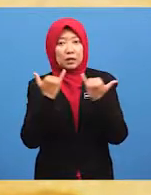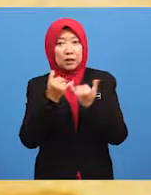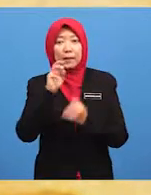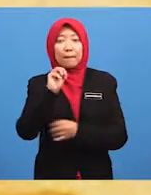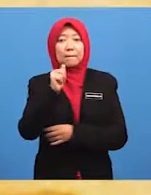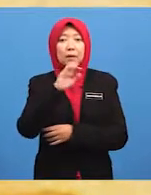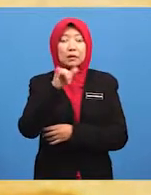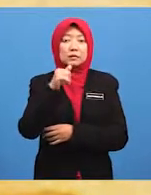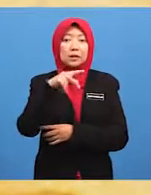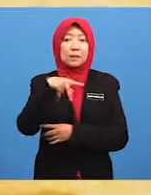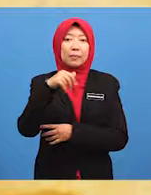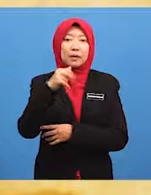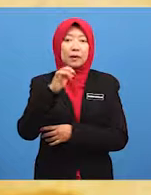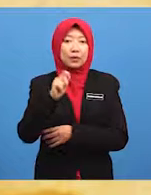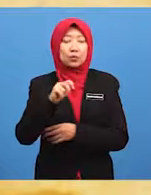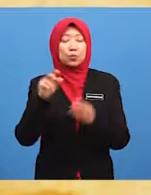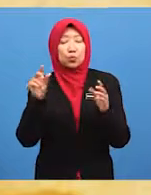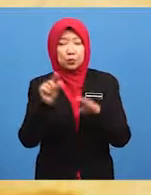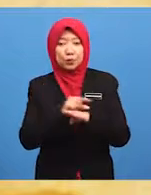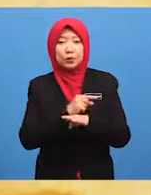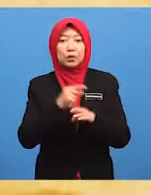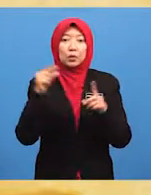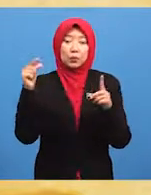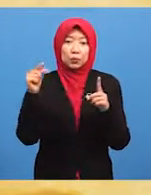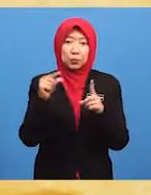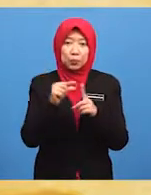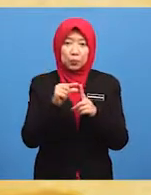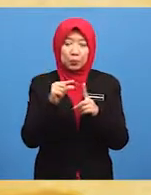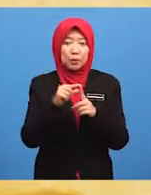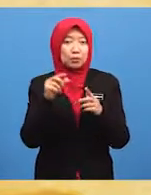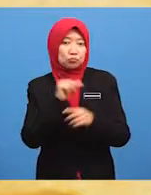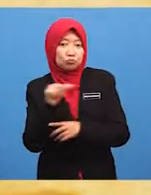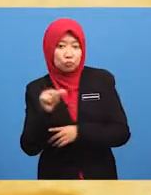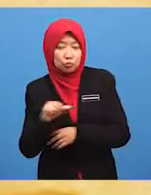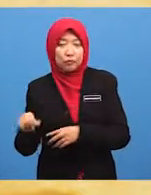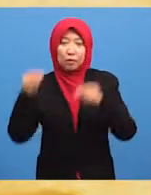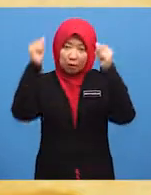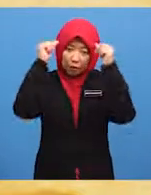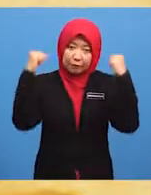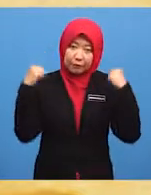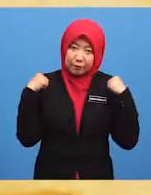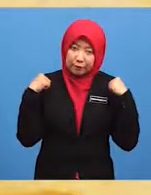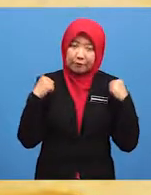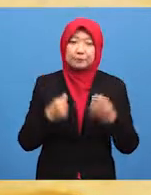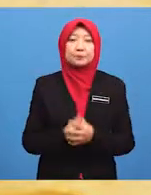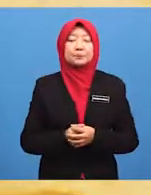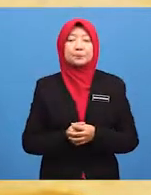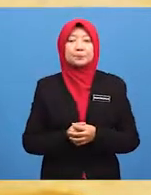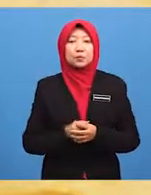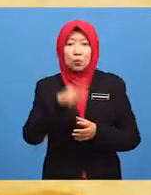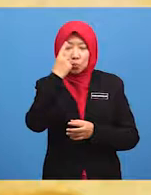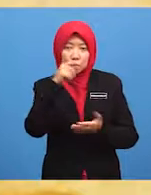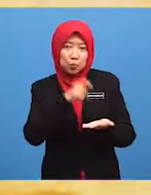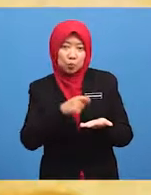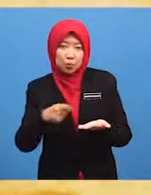mula menggunakan huruf-huruf Arab dalam sistem tulisan mereka. Tulisan yang menggunakan huruf Arab bagi